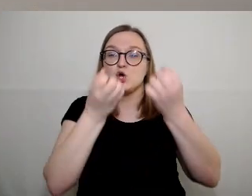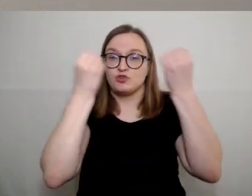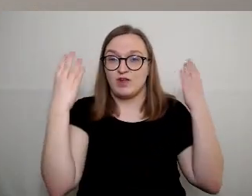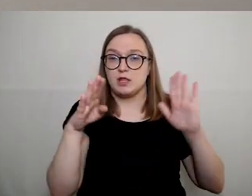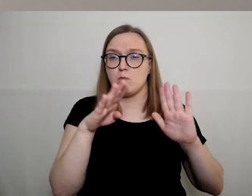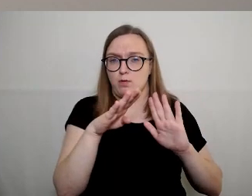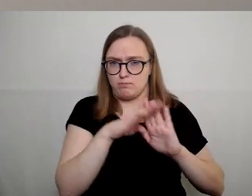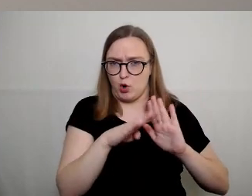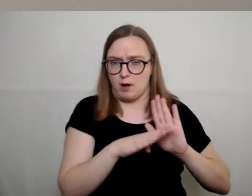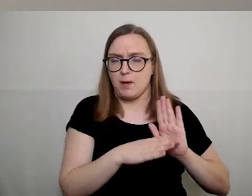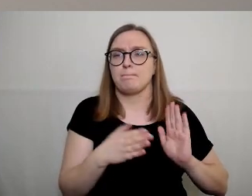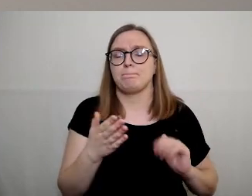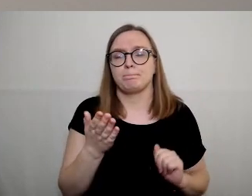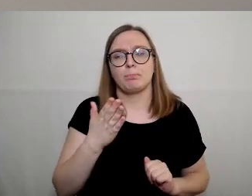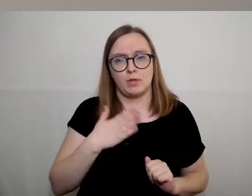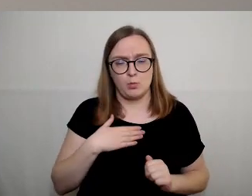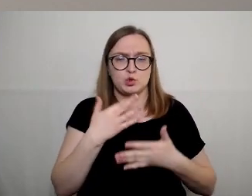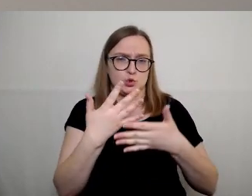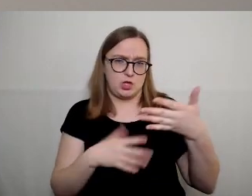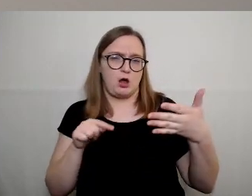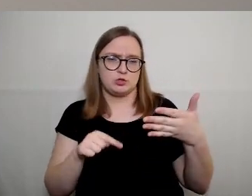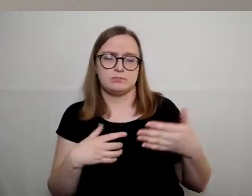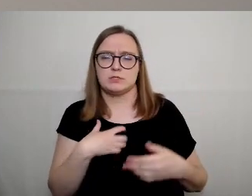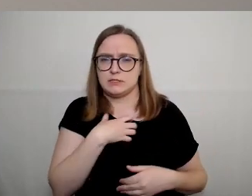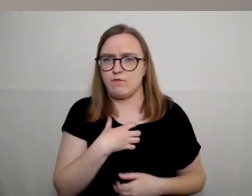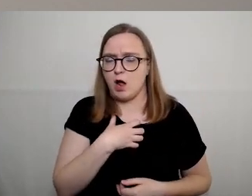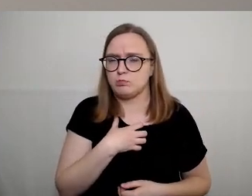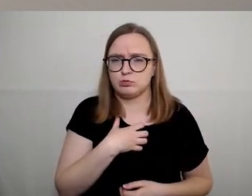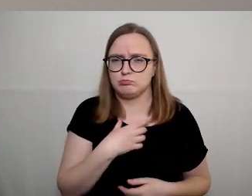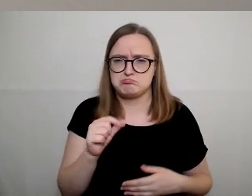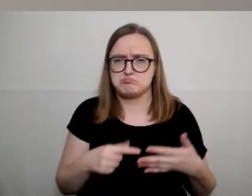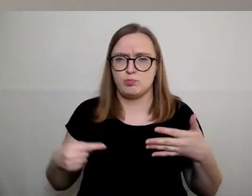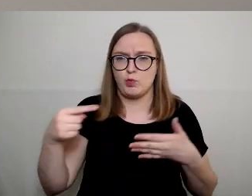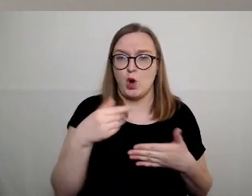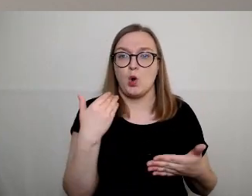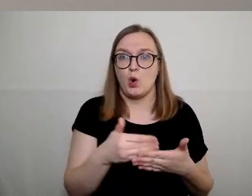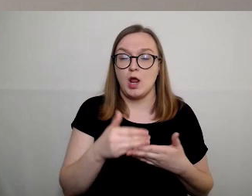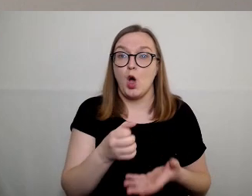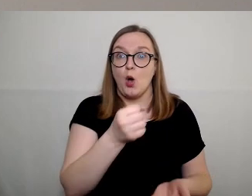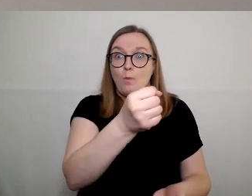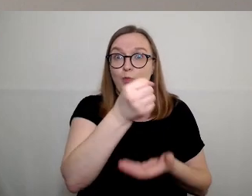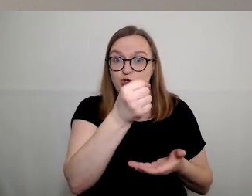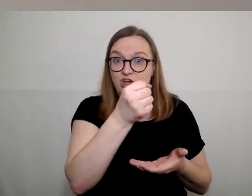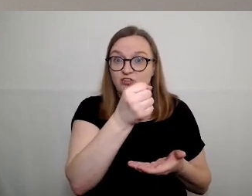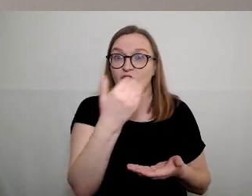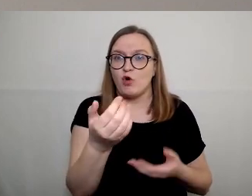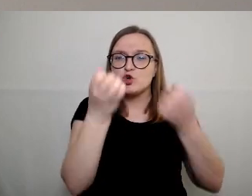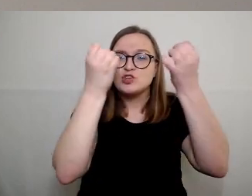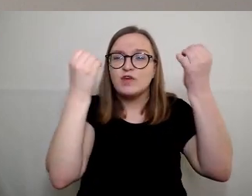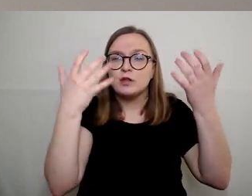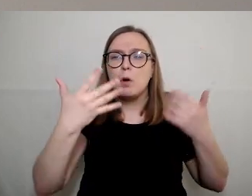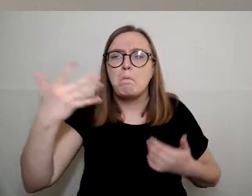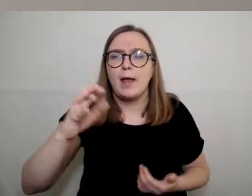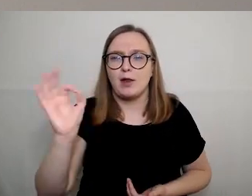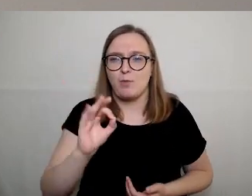prioritetinių ne tik dėl to, kad biudžeto eilutėje sudaro apie 50% švietimo